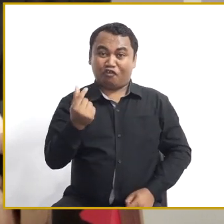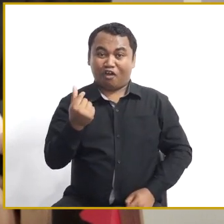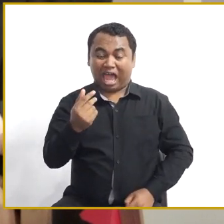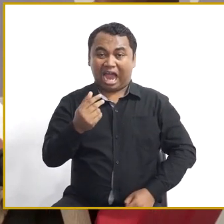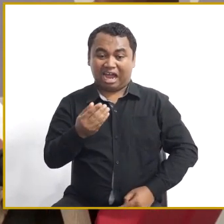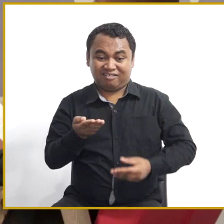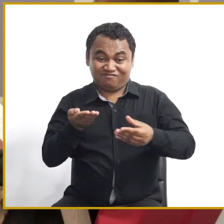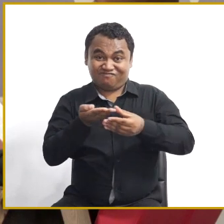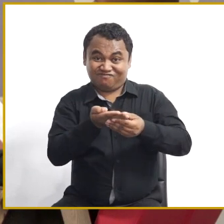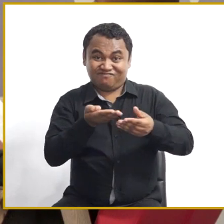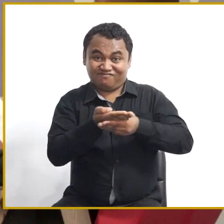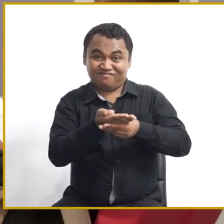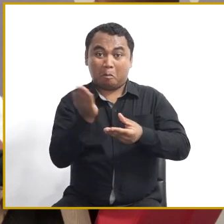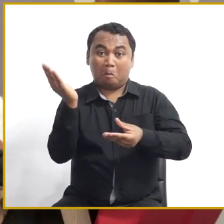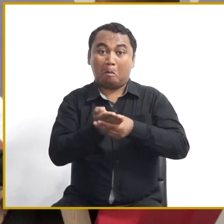izay tsika